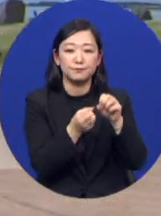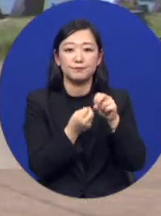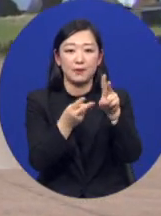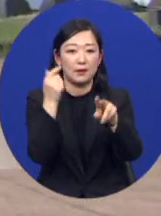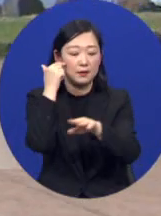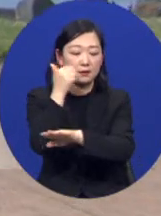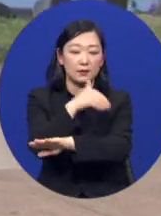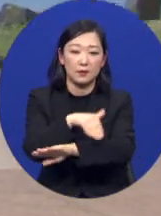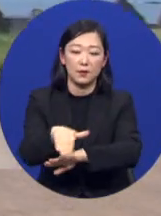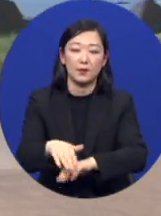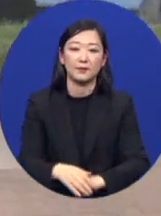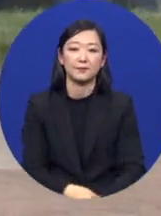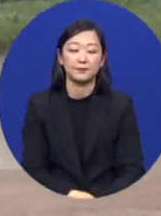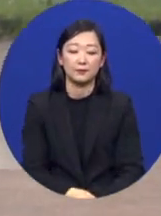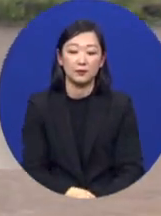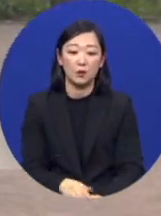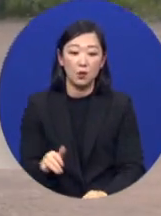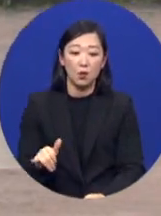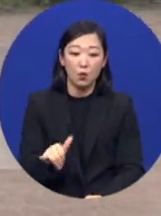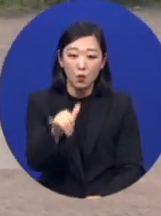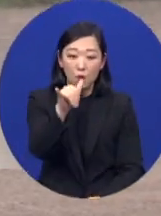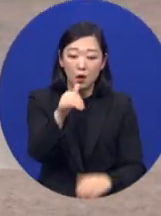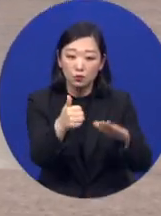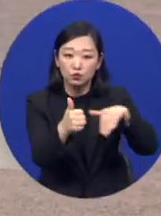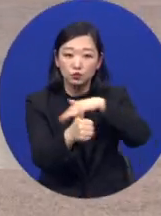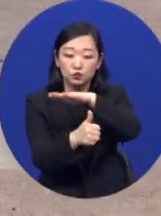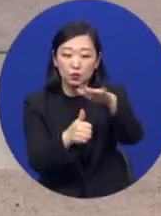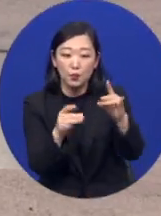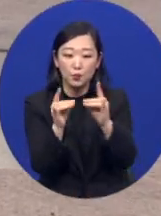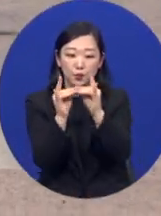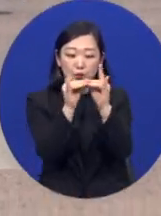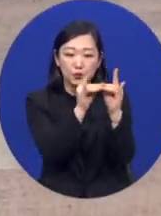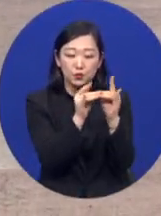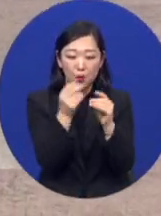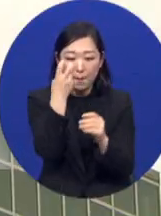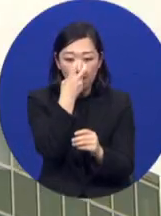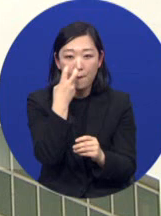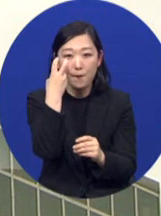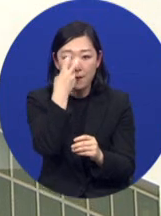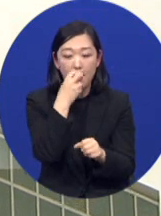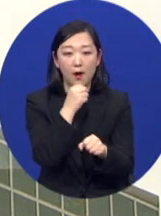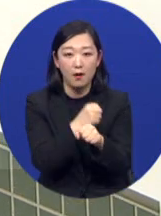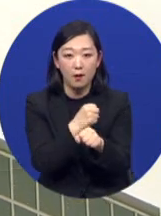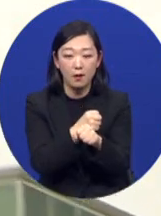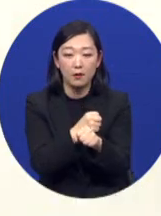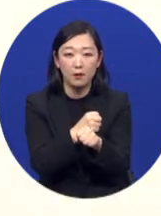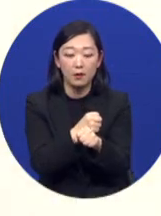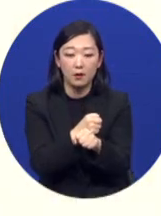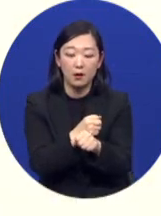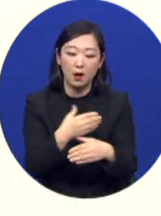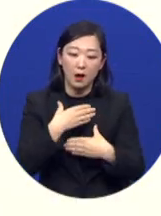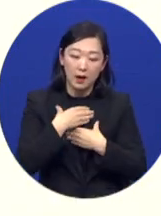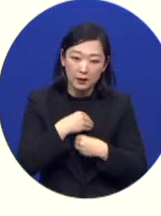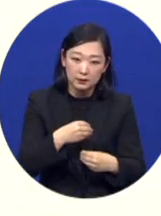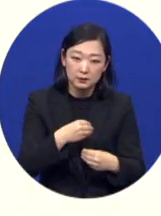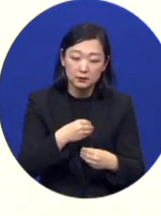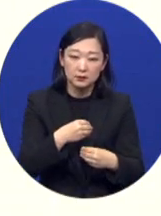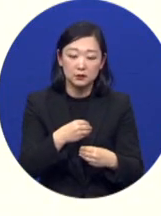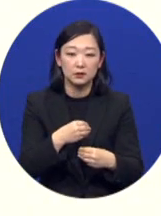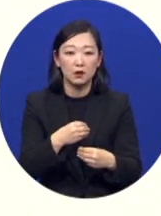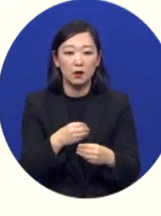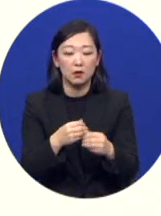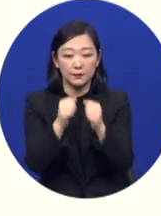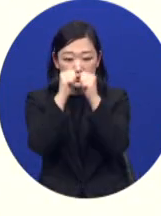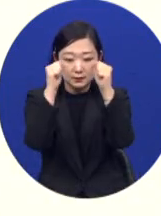계획입니다 제주공항 인근에서 드론의 항적을 실시간으로 모니터링하면서 항공기 안전을 확보하는